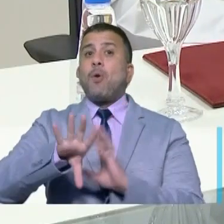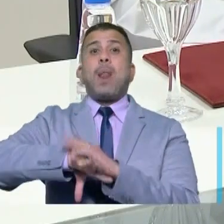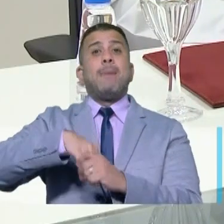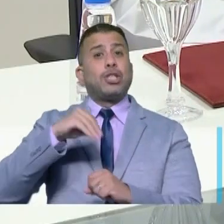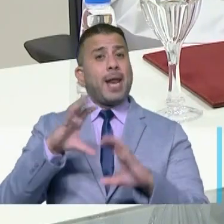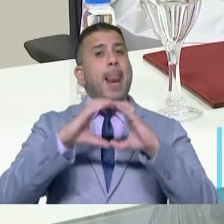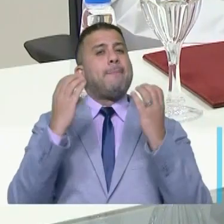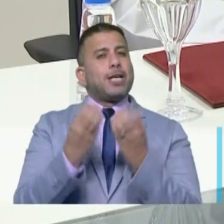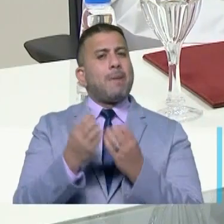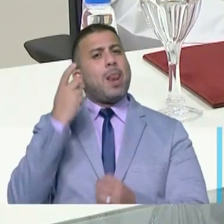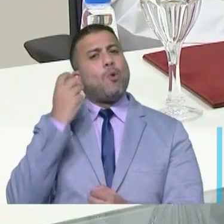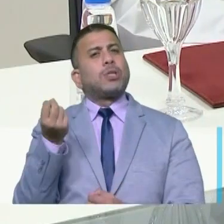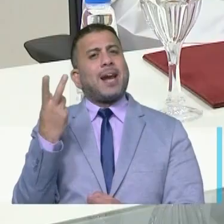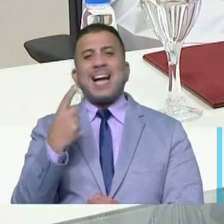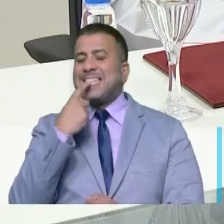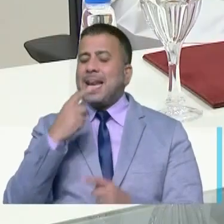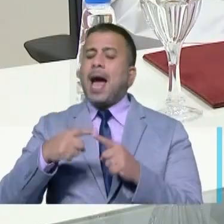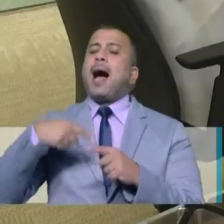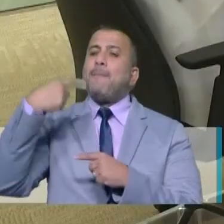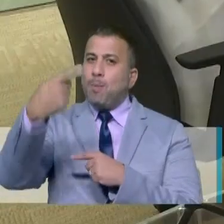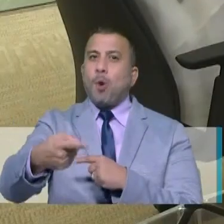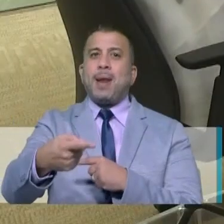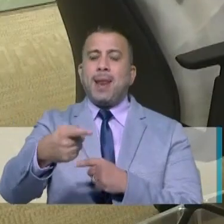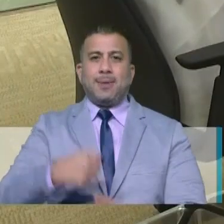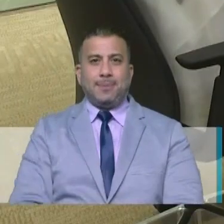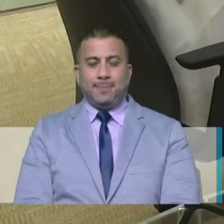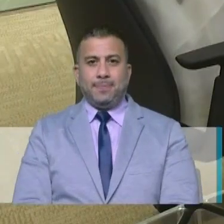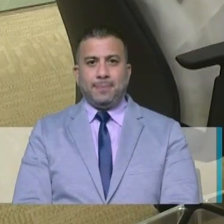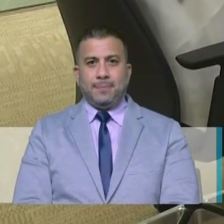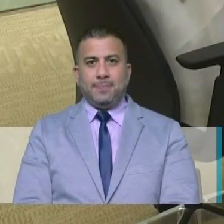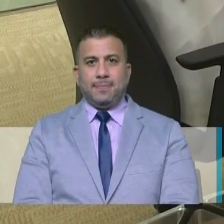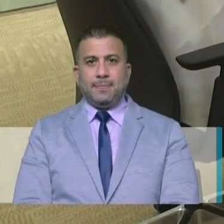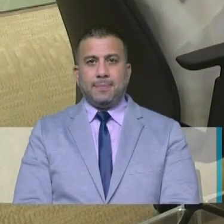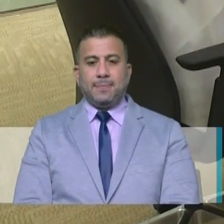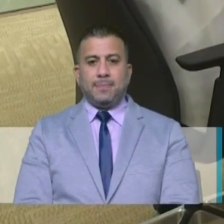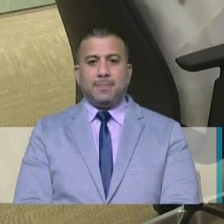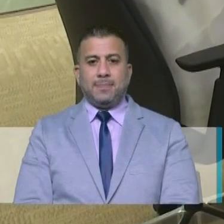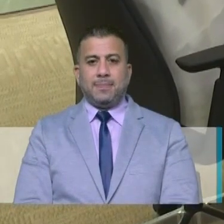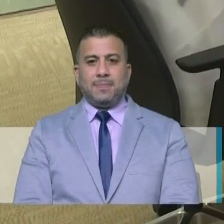برامج ومشاريع المجمع المقترحه للعام المقبل